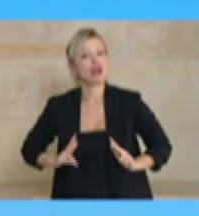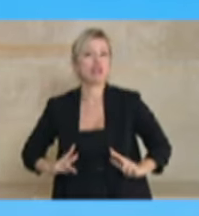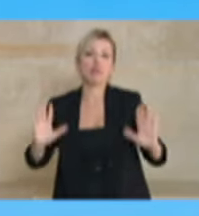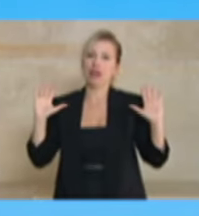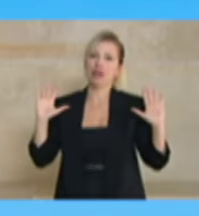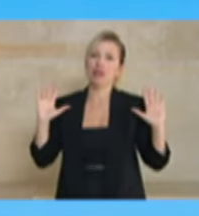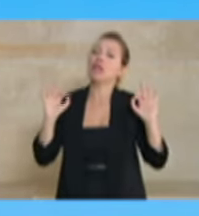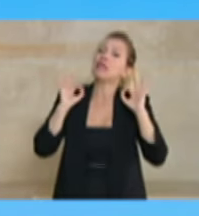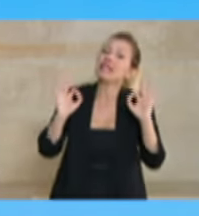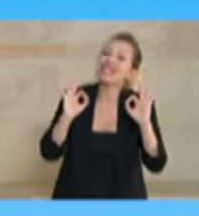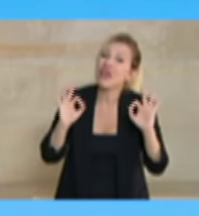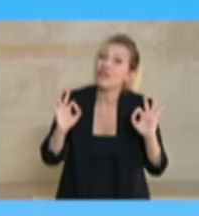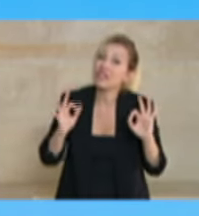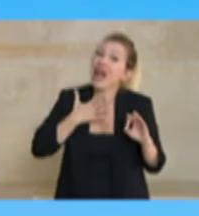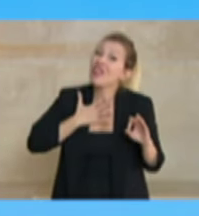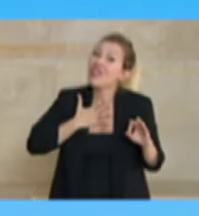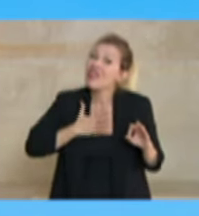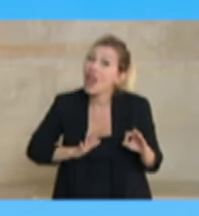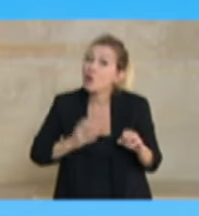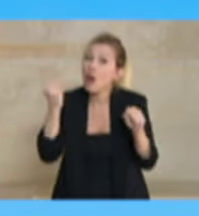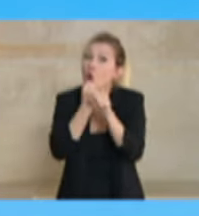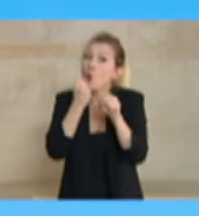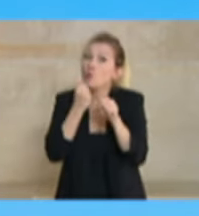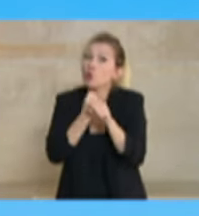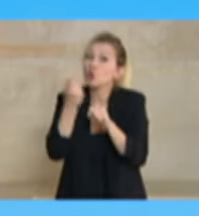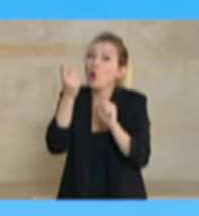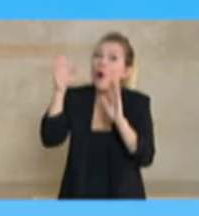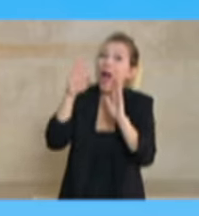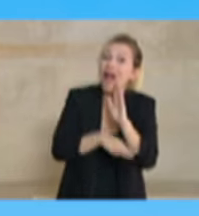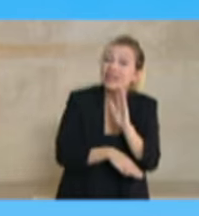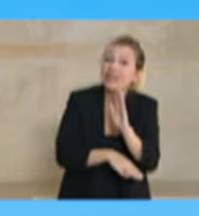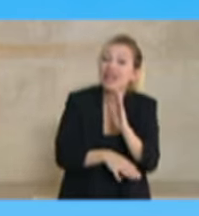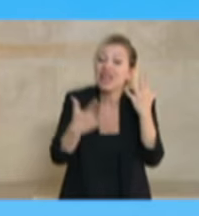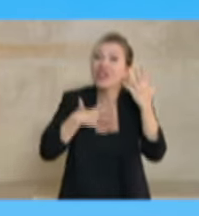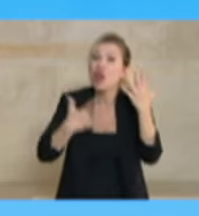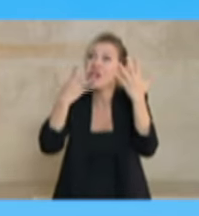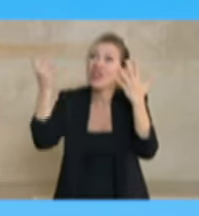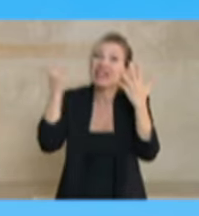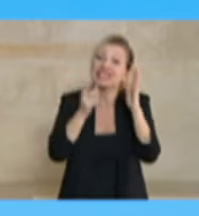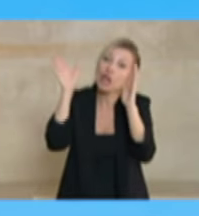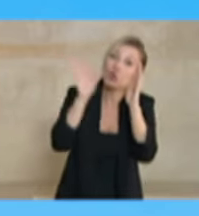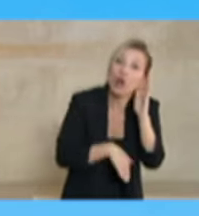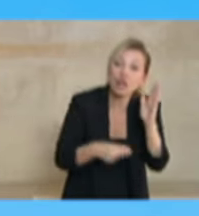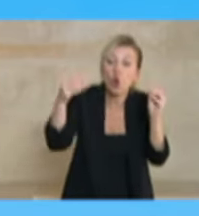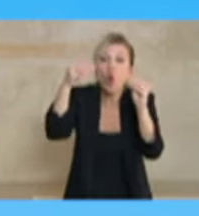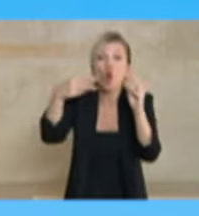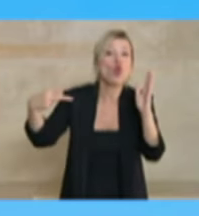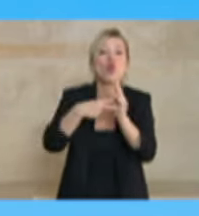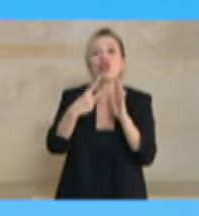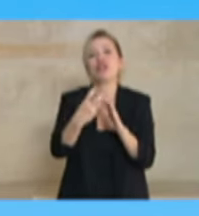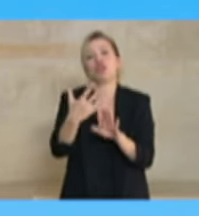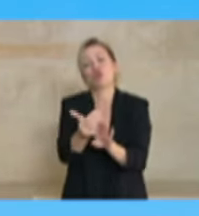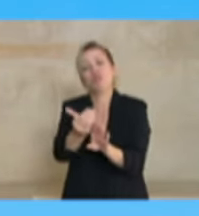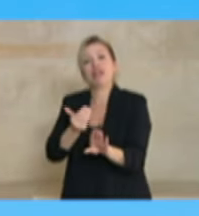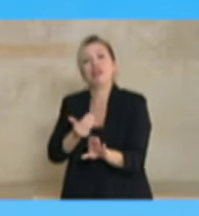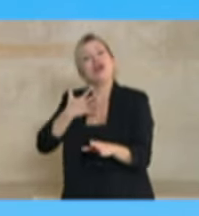μας τον είχαμε θέσει και εδώ να πέσει η ανεργία κάτω του 10% του 25%. Πιστεύω ότι θα το πετύχουμε νωρίτερα. Να συνεχίσουμε να προσεγγίζουμε και να